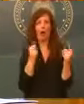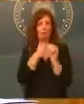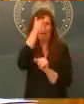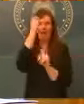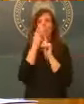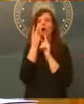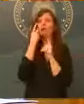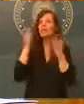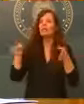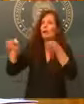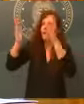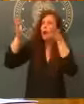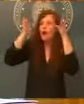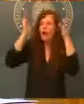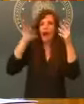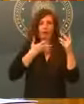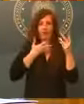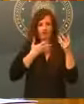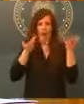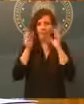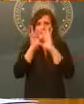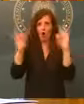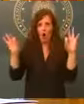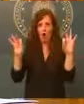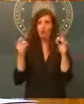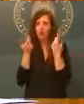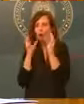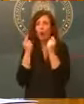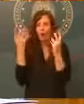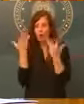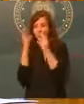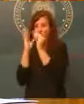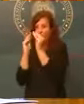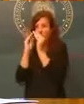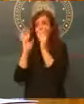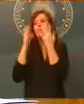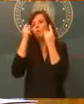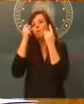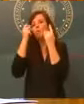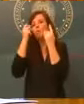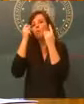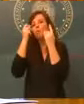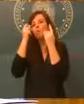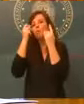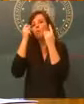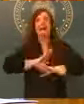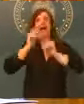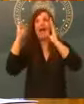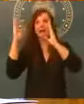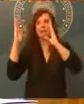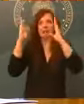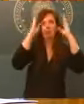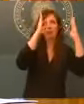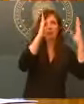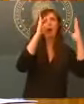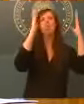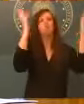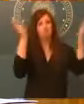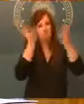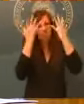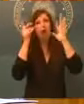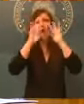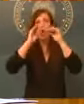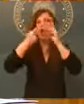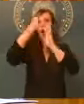facciamo lavori di edilizia scolastica leggera. C'è una finestra da spostare, c'è un pannello da fare, un'aula da riaprire,